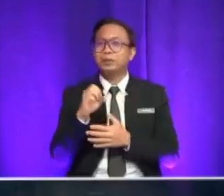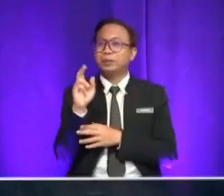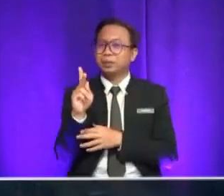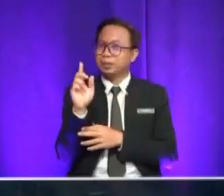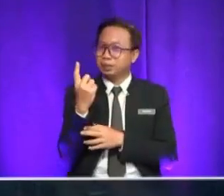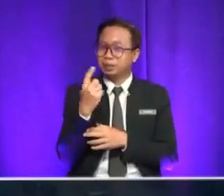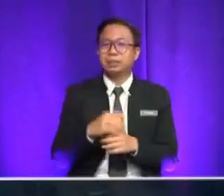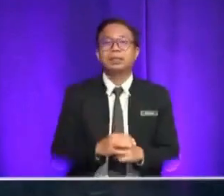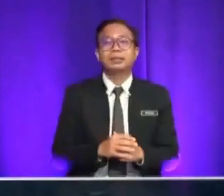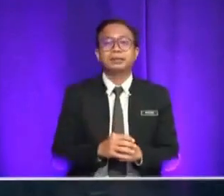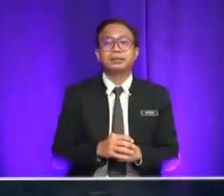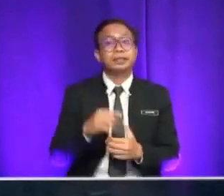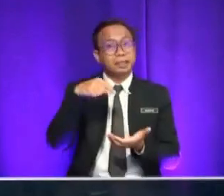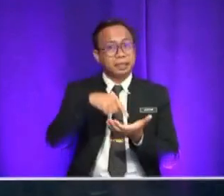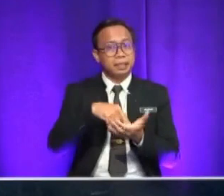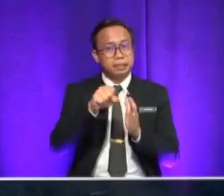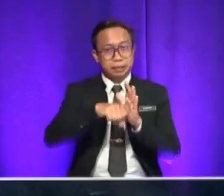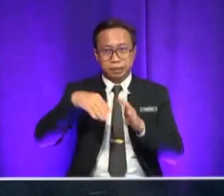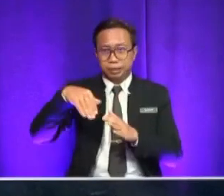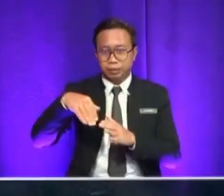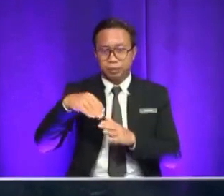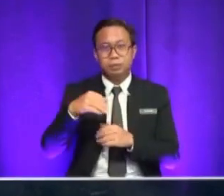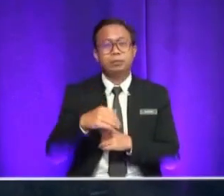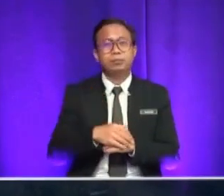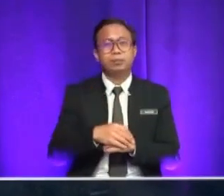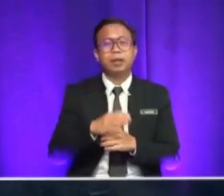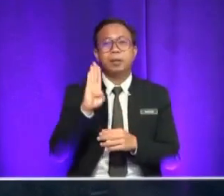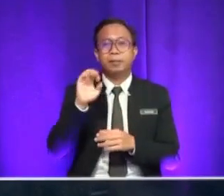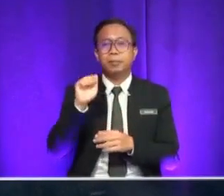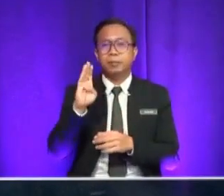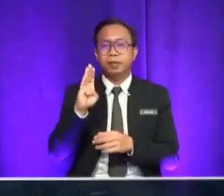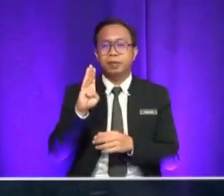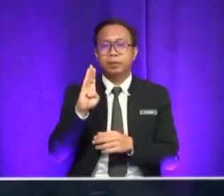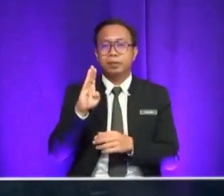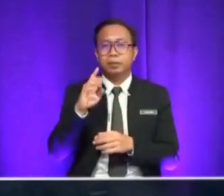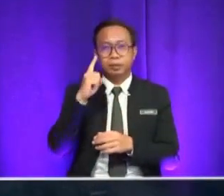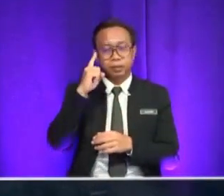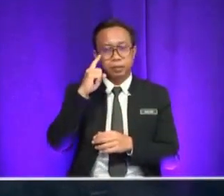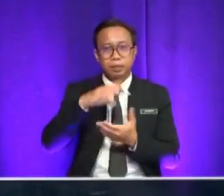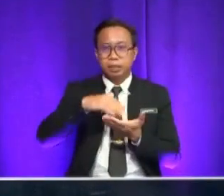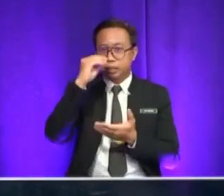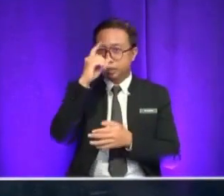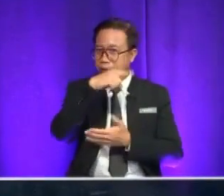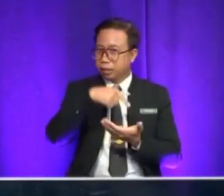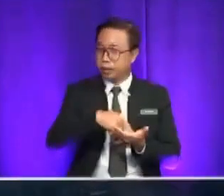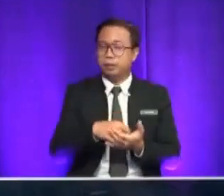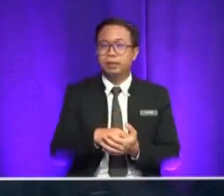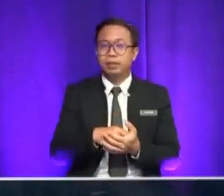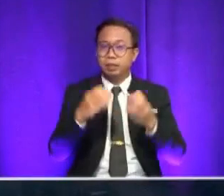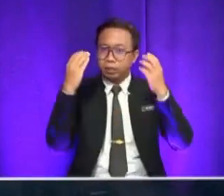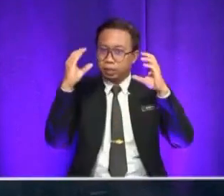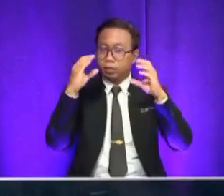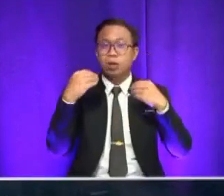je. Okey, Cikgu. Ini sebelum kita nak tahu bab apa yang kita belajar bagi mata pelajaran ini kan, katanya Cikgu